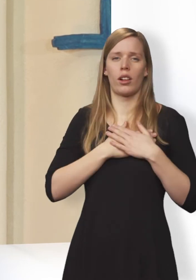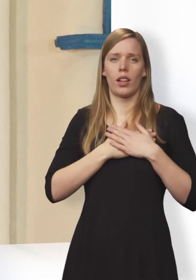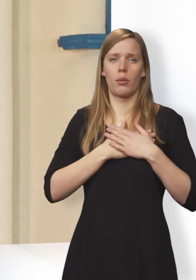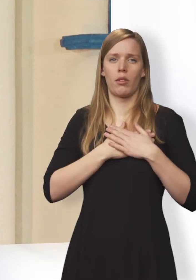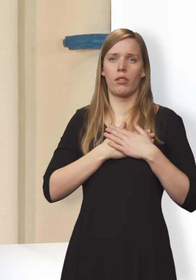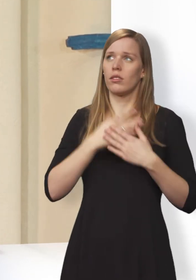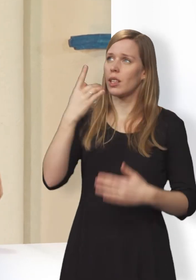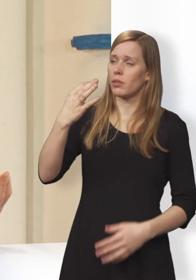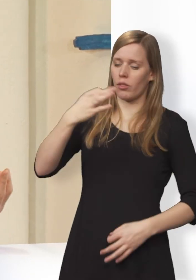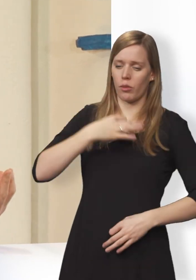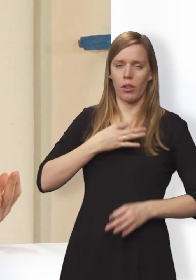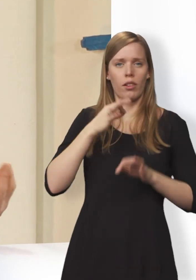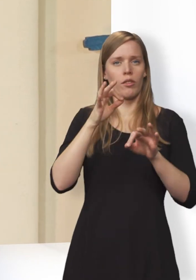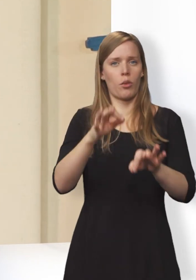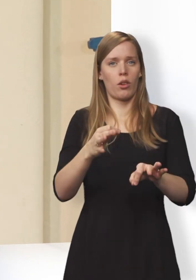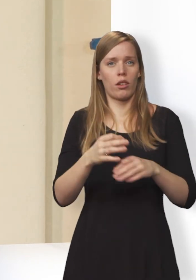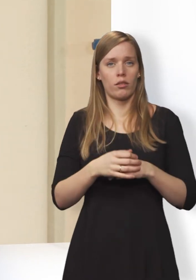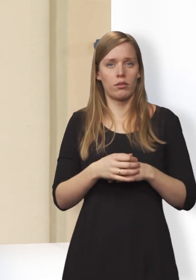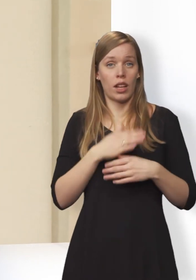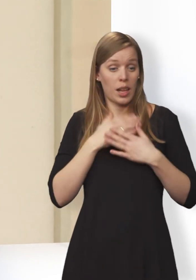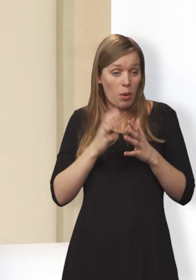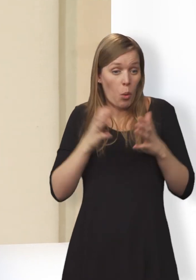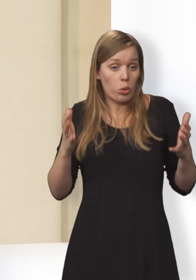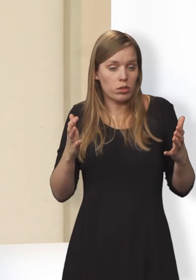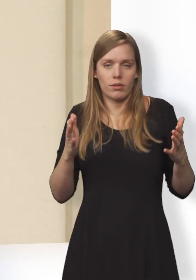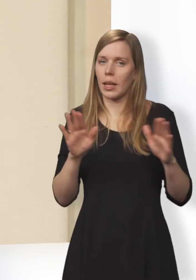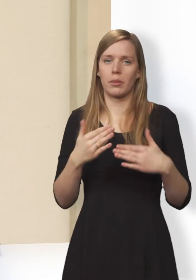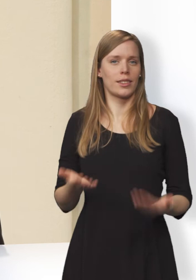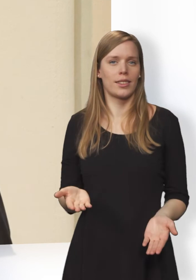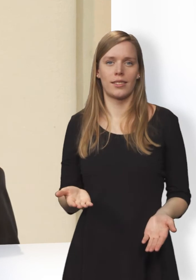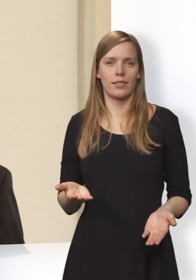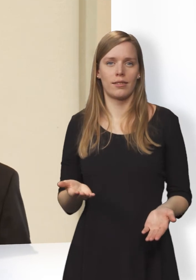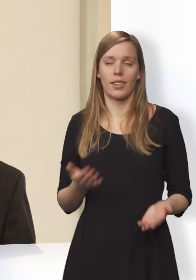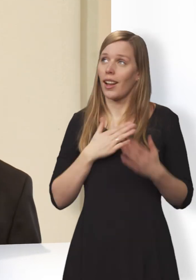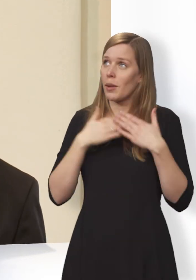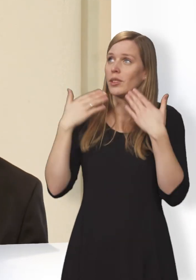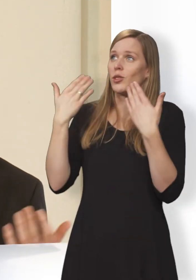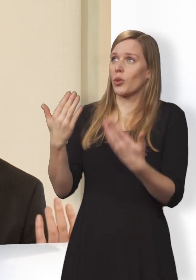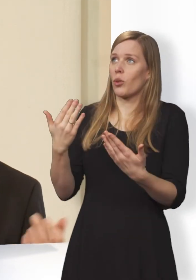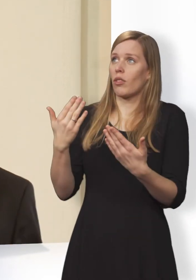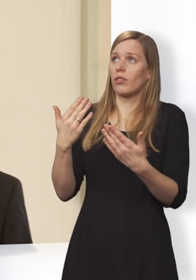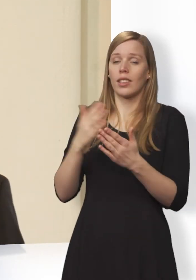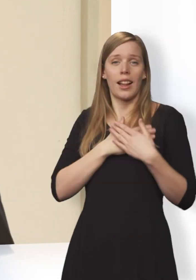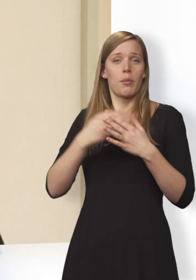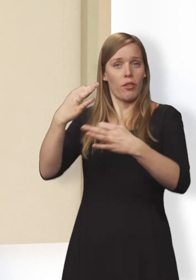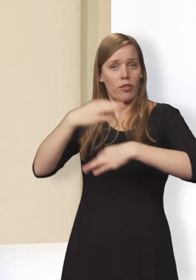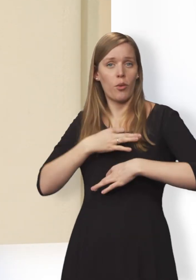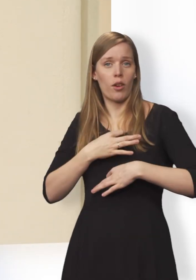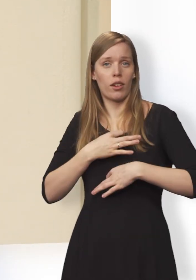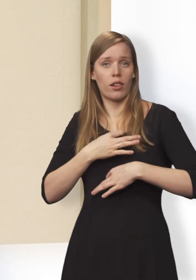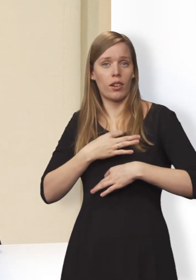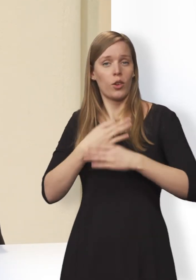eine größere liebe gibt es nicht diese liebe gilt uns und johannes malt sie uns vor augen